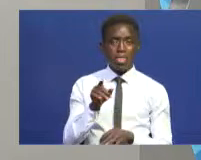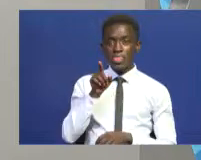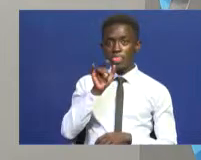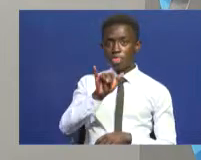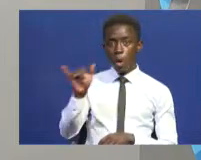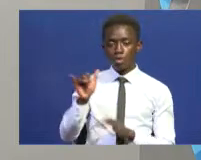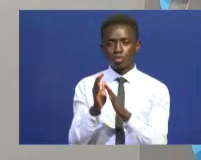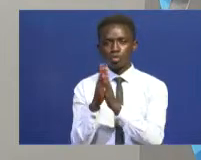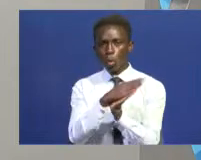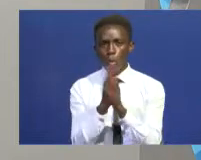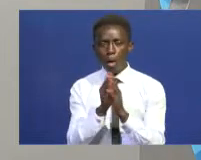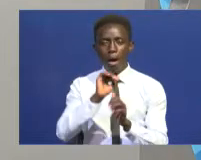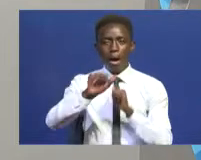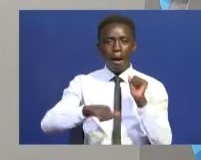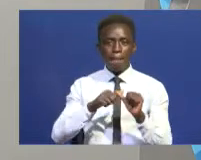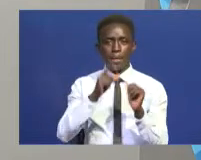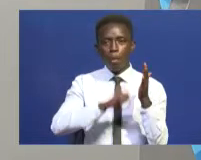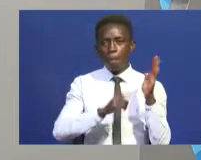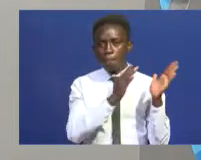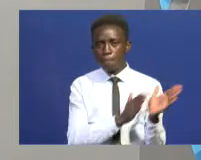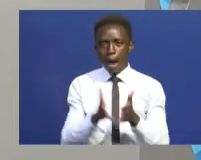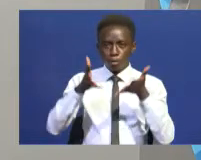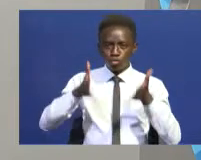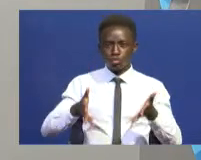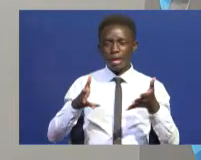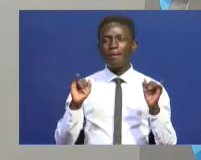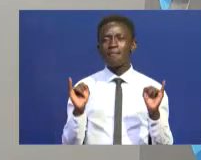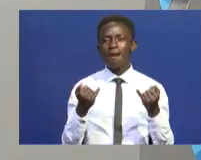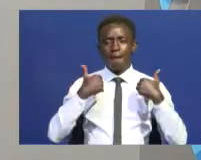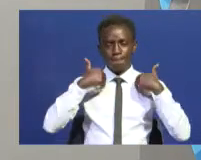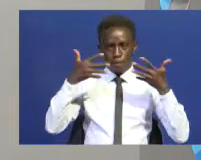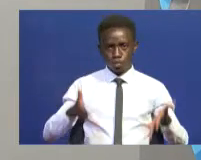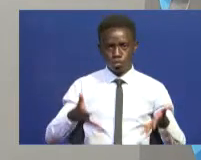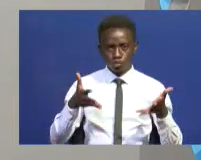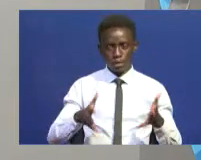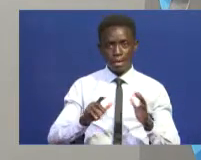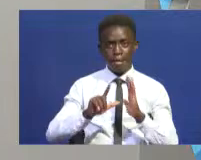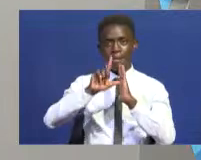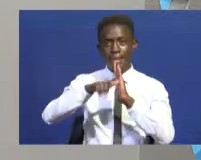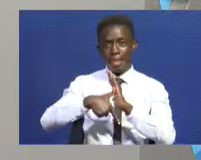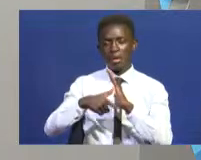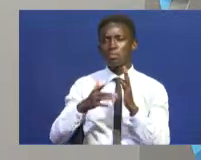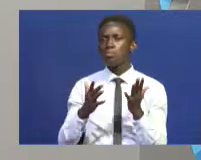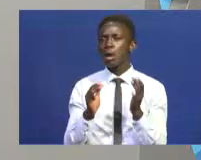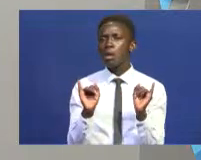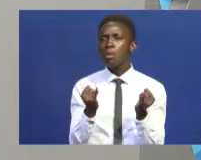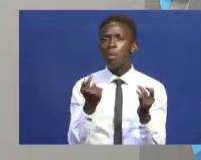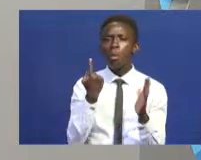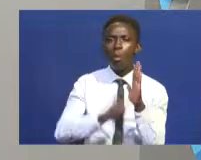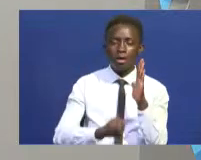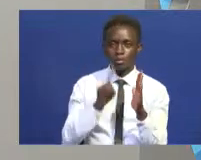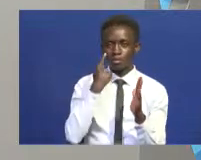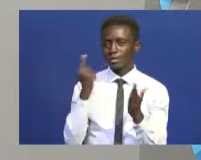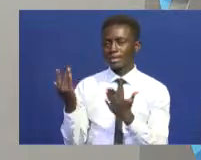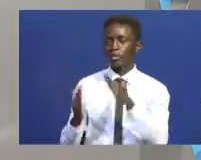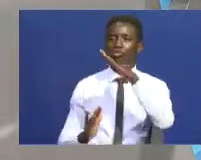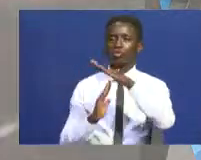ambayo tumekuandalia siku ya leo kwenye taarifa za michezo. Na je, taarifa zingine ni zipi? Tupate vidokezo.